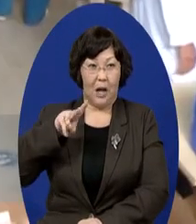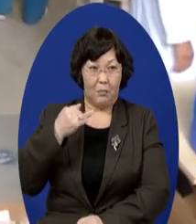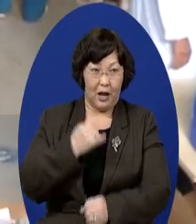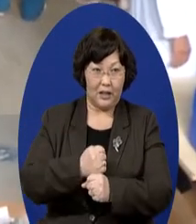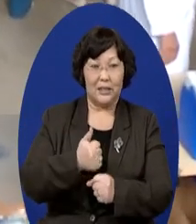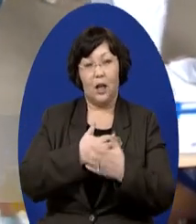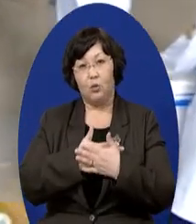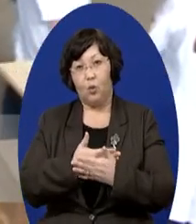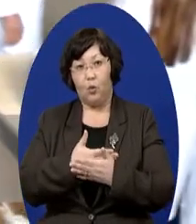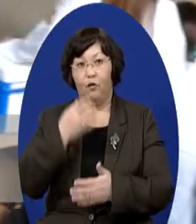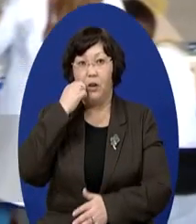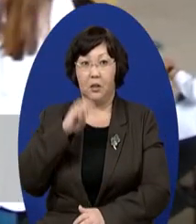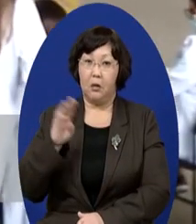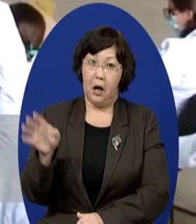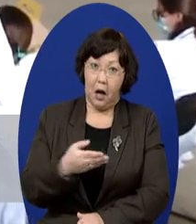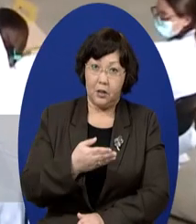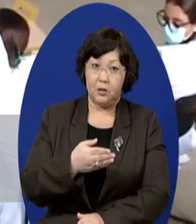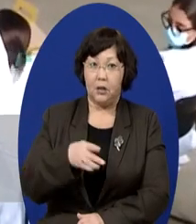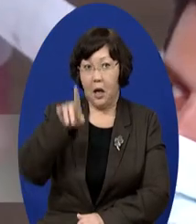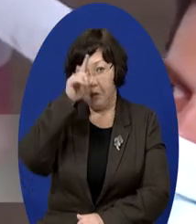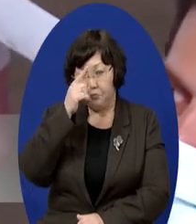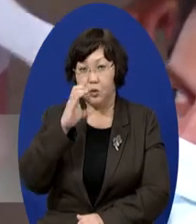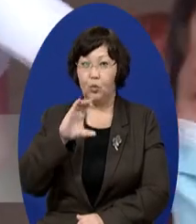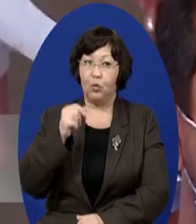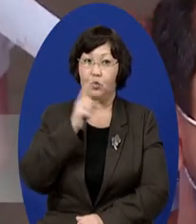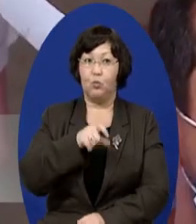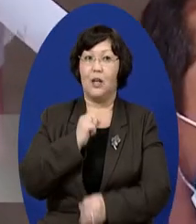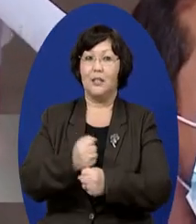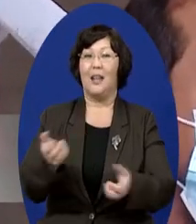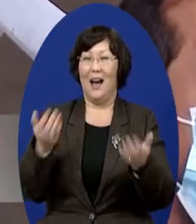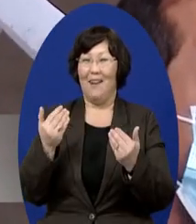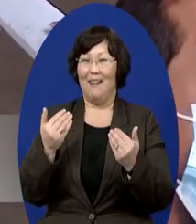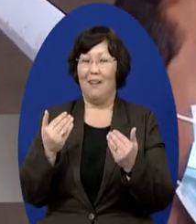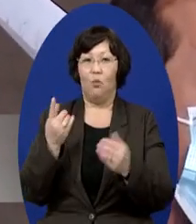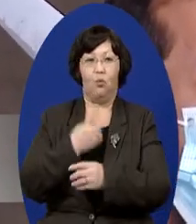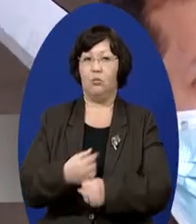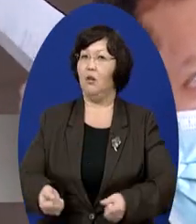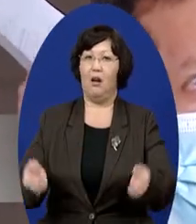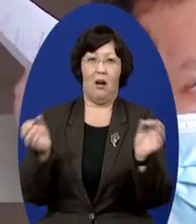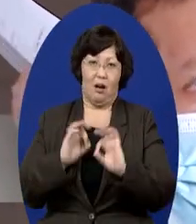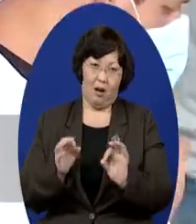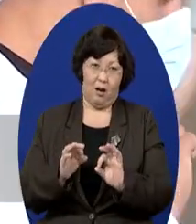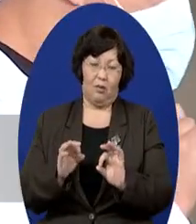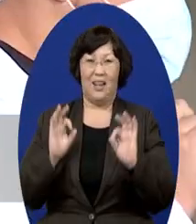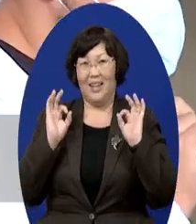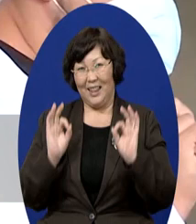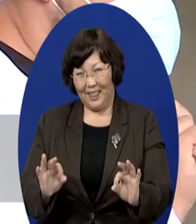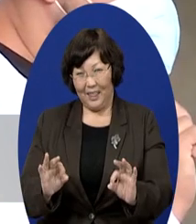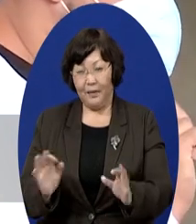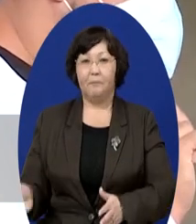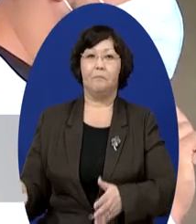сайн дурынхан тэтгэврт гарсан хүмүүсийг ажилд авах замаар хариу арга хэмжээ авсан боловч үр дүнгээ төдийлөн өгөхгүй байна.